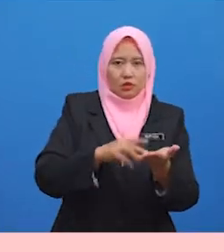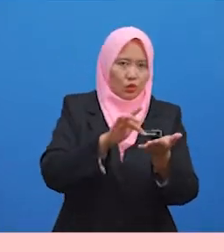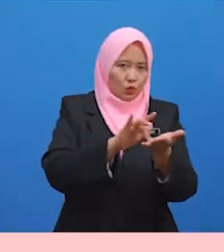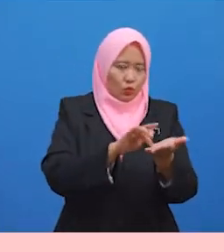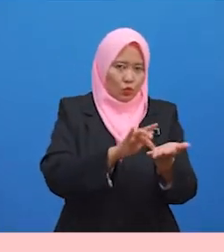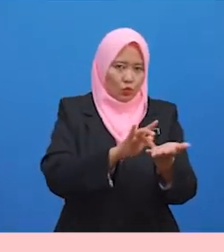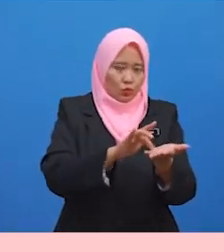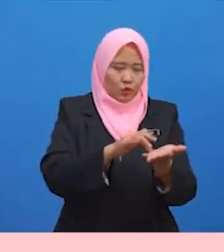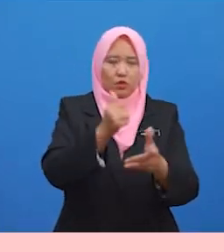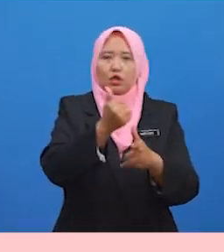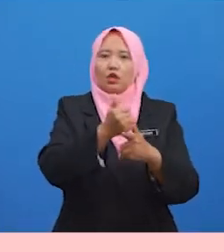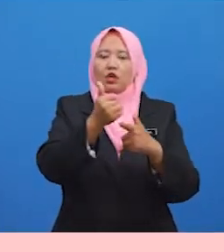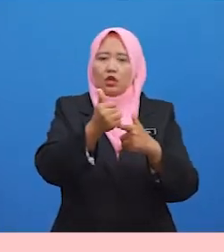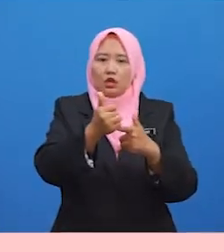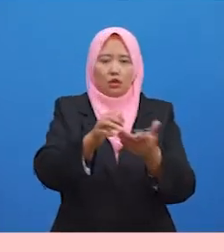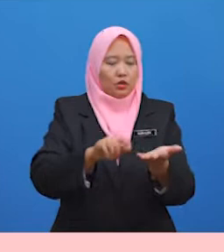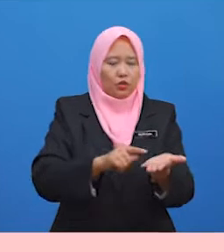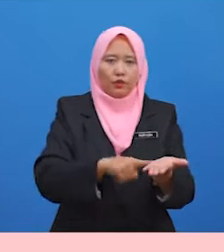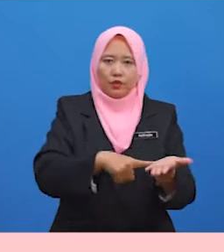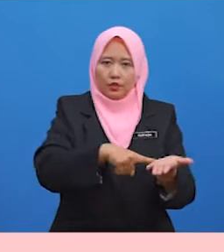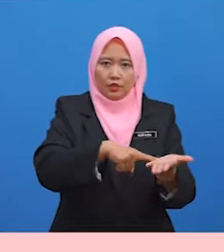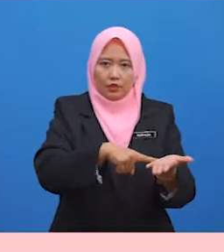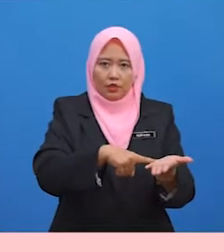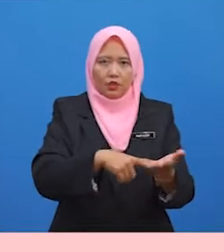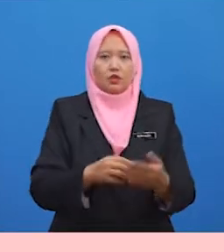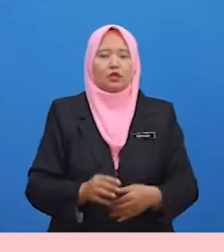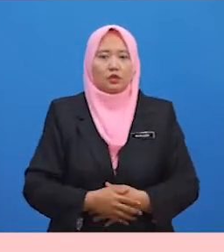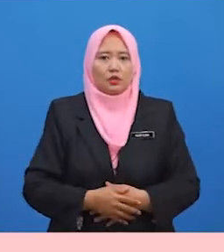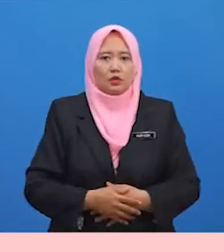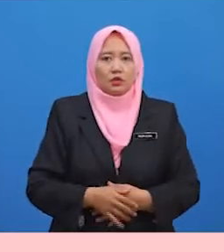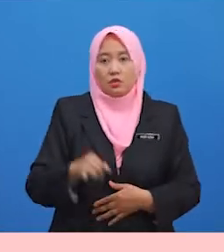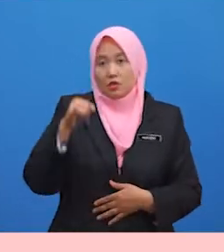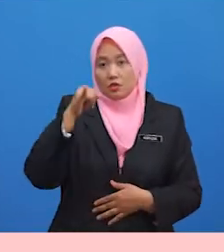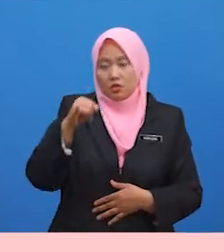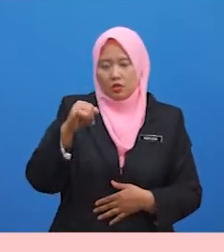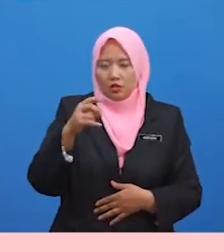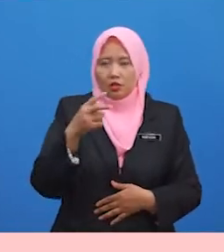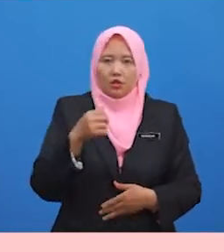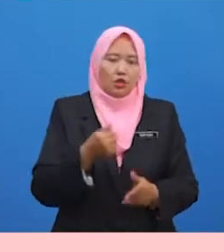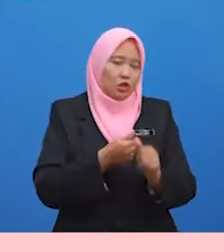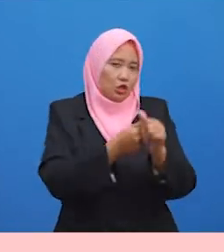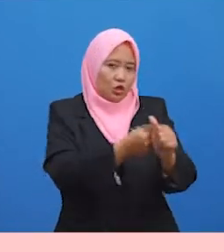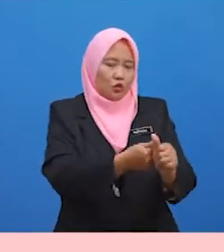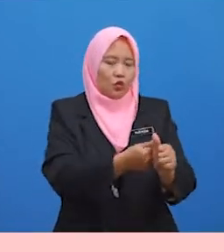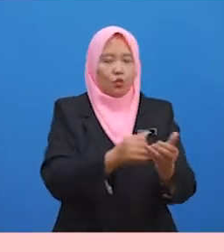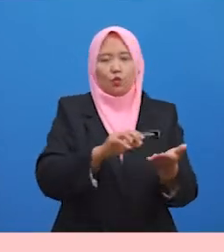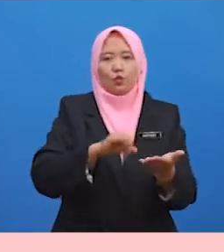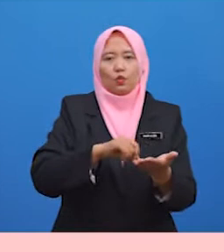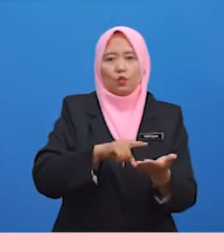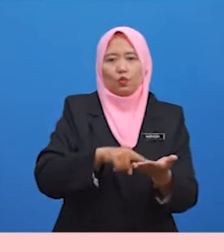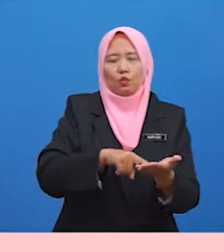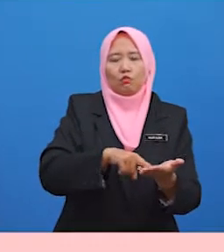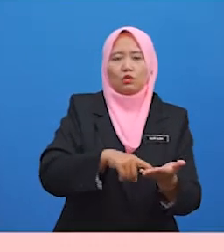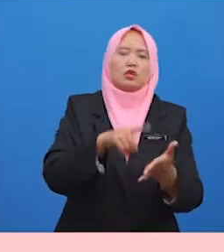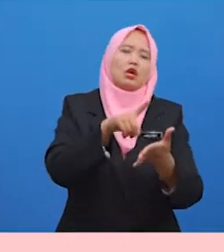pengambilan ubatan berlebihan atau dadah adalah bergantung kepada jenis ubatan dan dadah dan contoh tanda